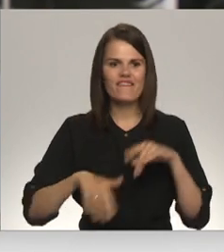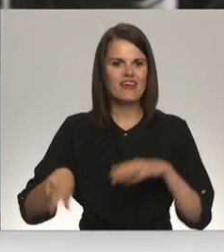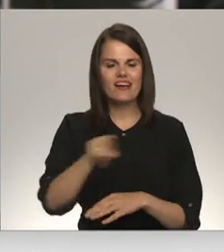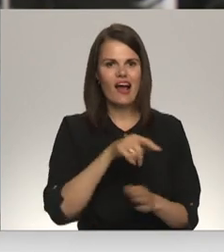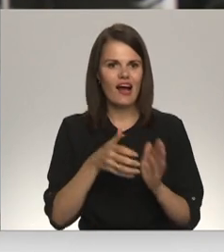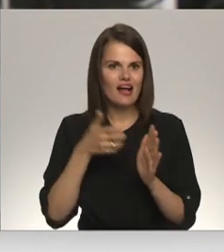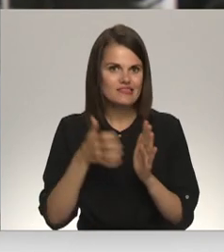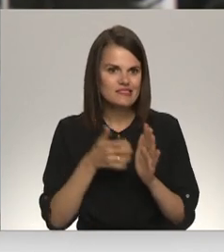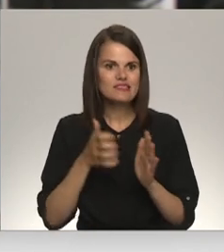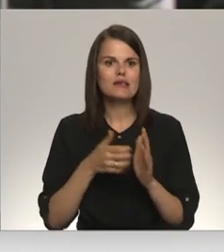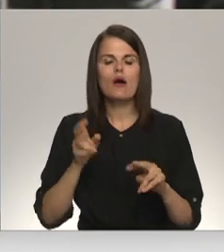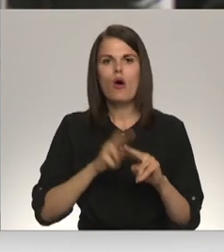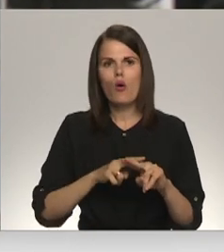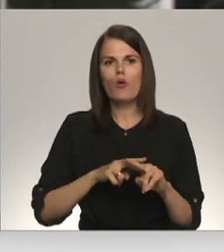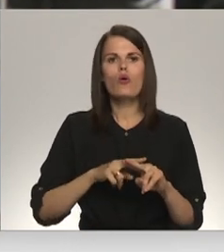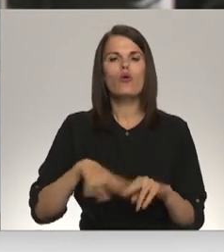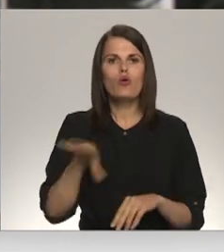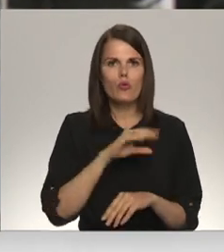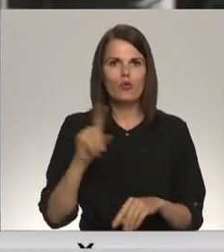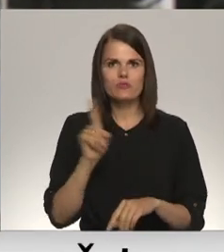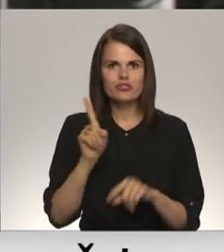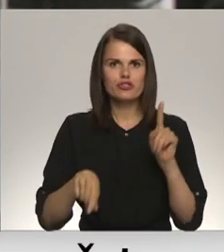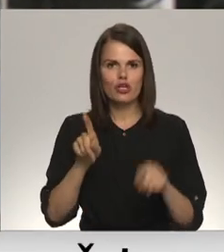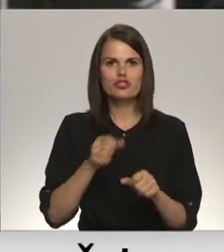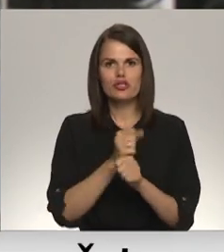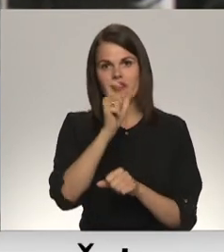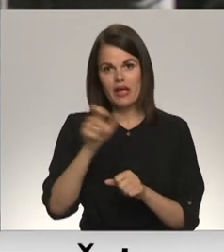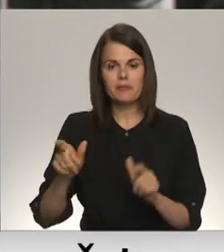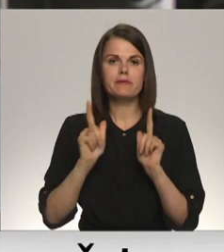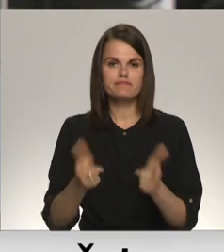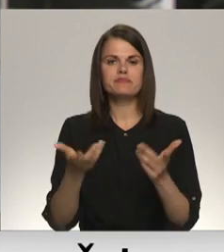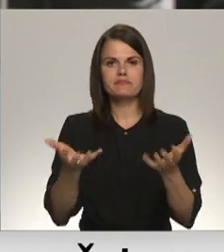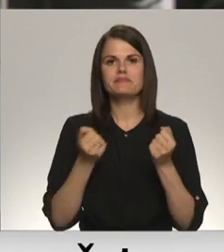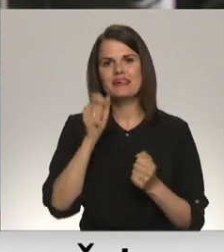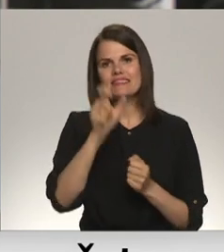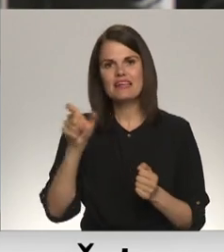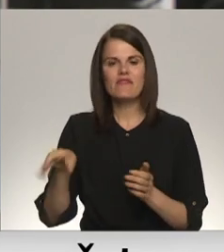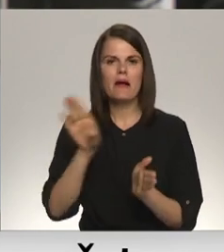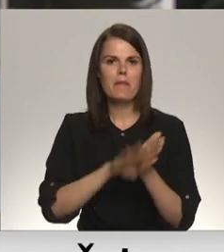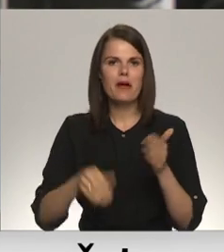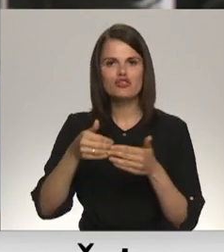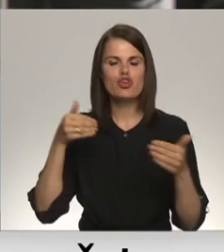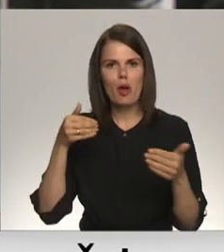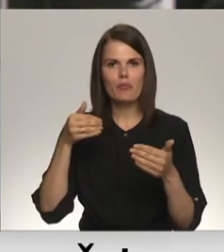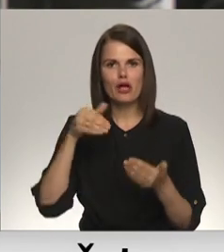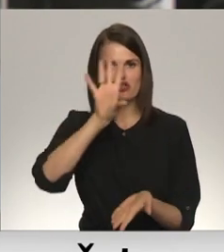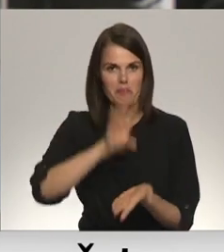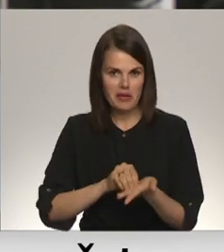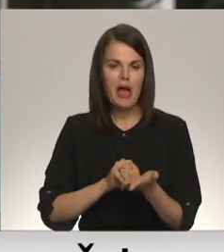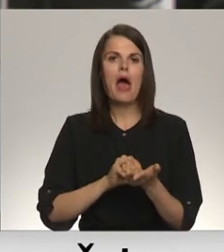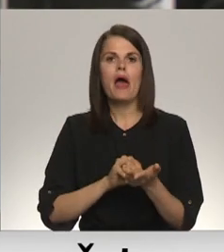Un mūsu gadījumā ir pozīcijas, kur mēs esam gatavi uzņemt arī cilvēkus bez iepriekšējas